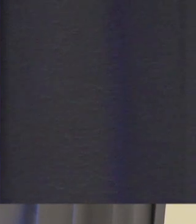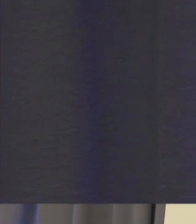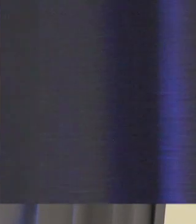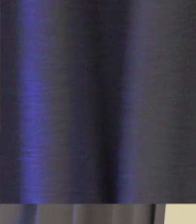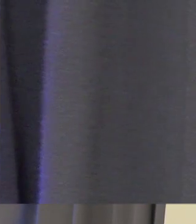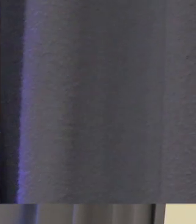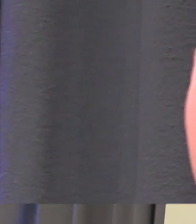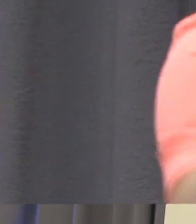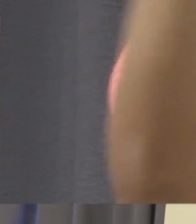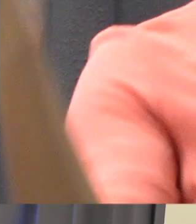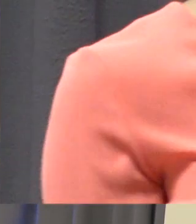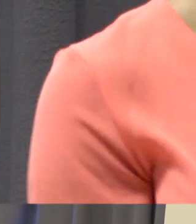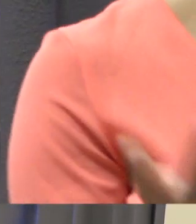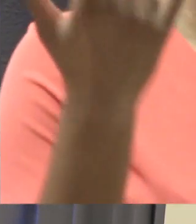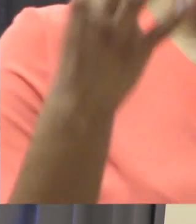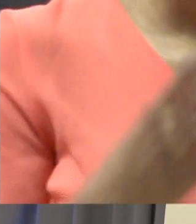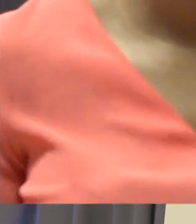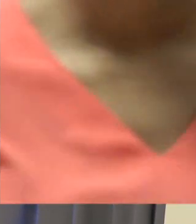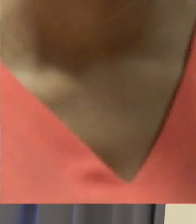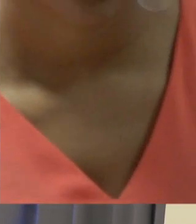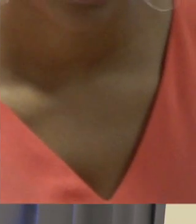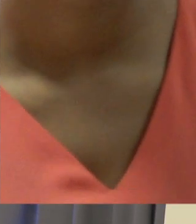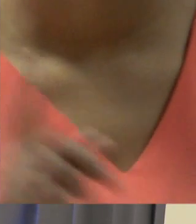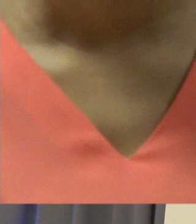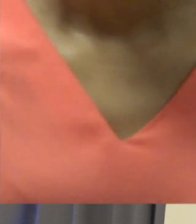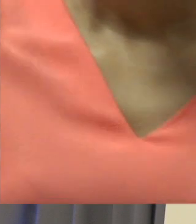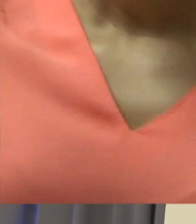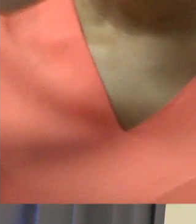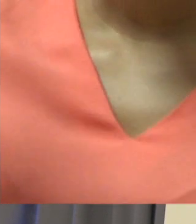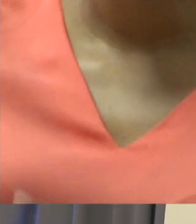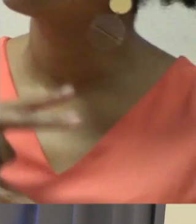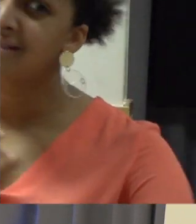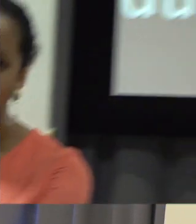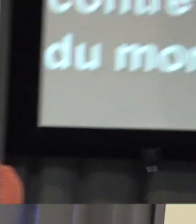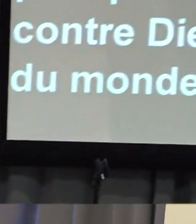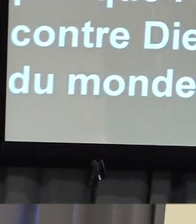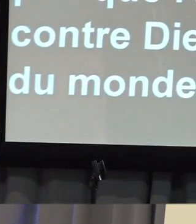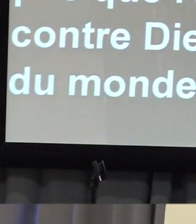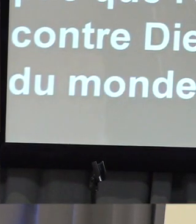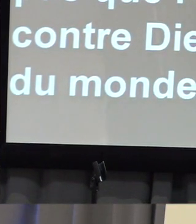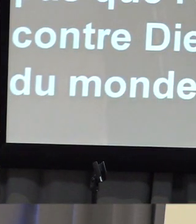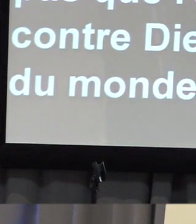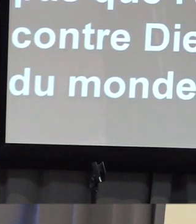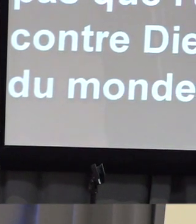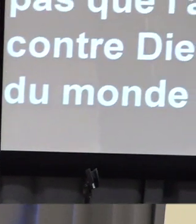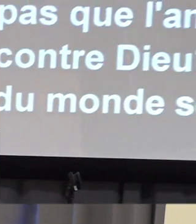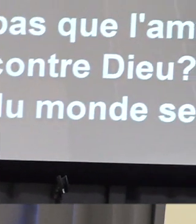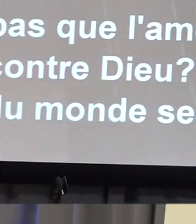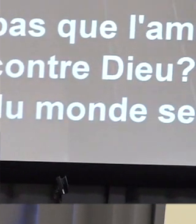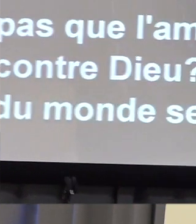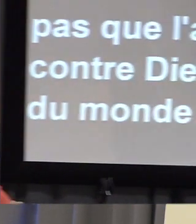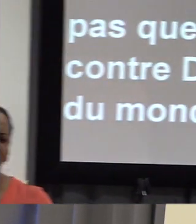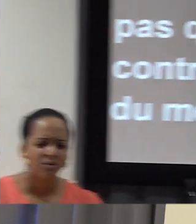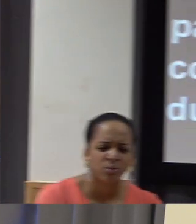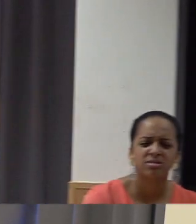ça aurait servi si c'est pour qu'on y retourne? Seigneur, garde-nous près de toi. Renonçons au mensonge, à la violence, à l'adultère, à l'orgueil. Renonçons à